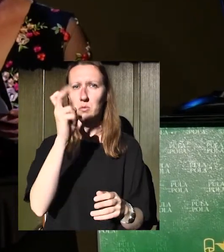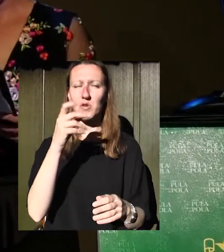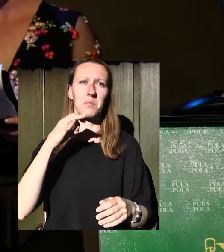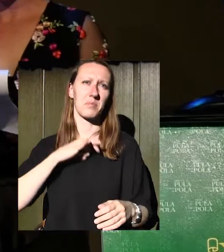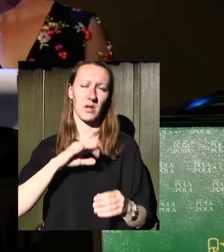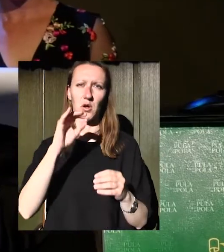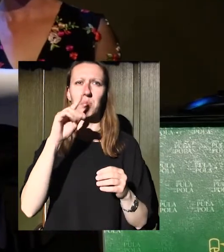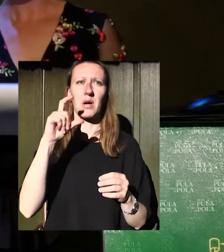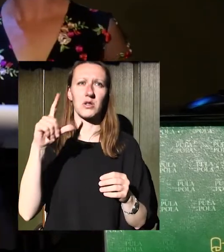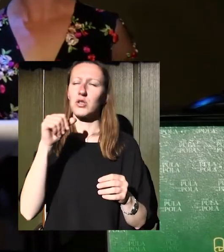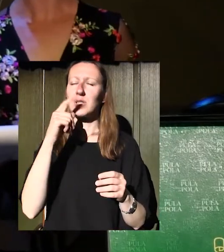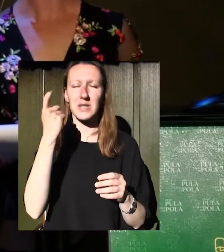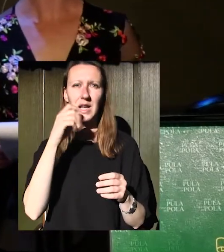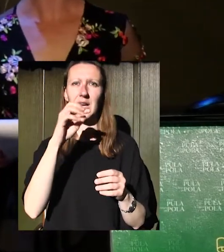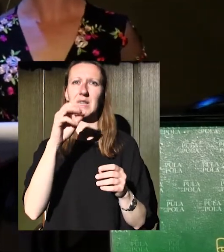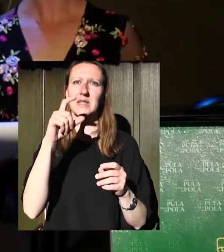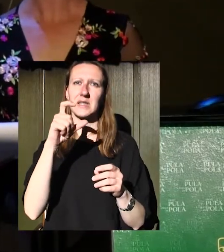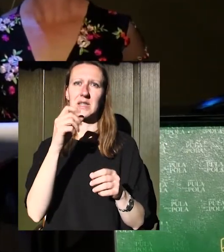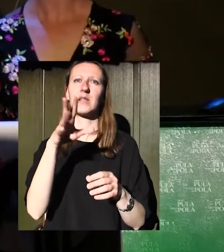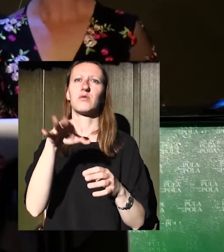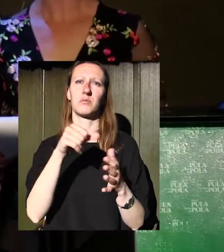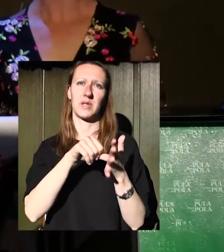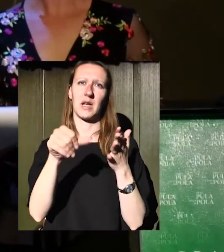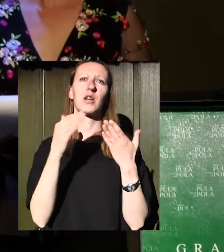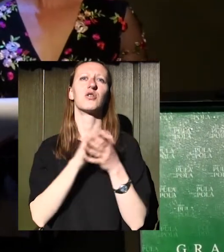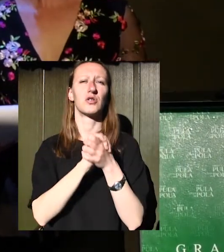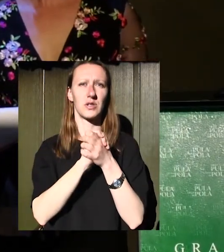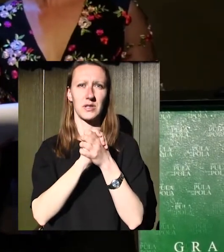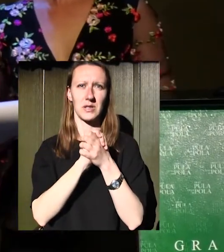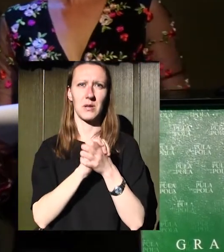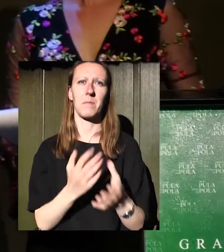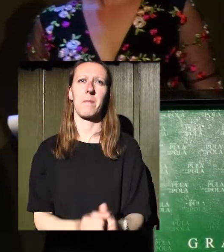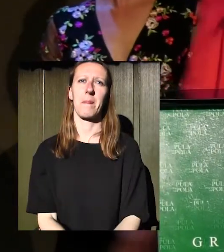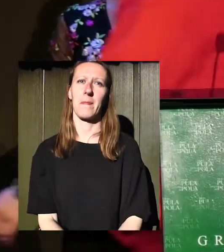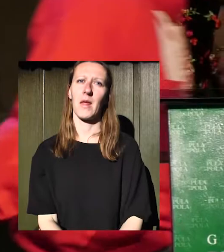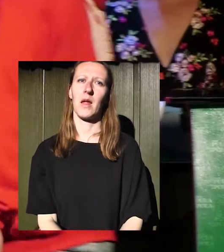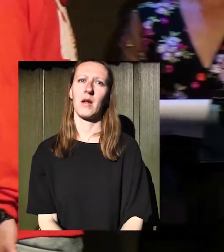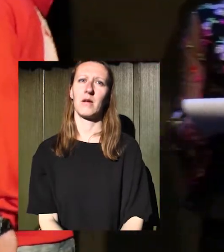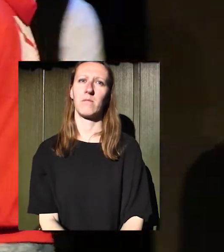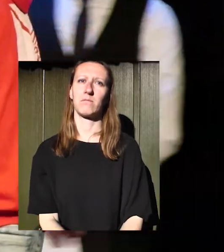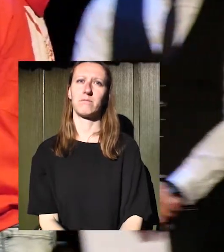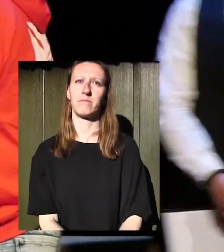il presidente Dragan Opačić e il segretario Marko Ercega a ritirare il premio. Congratulazioni.